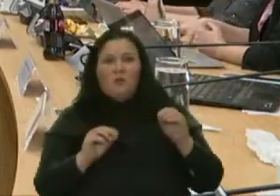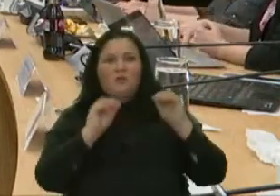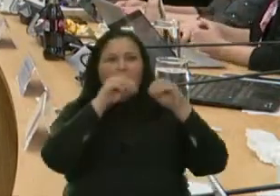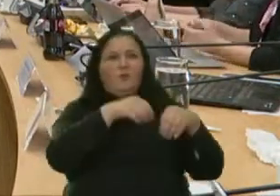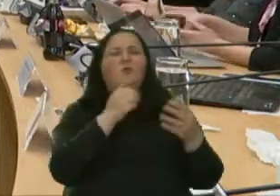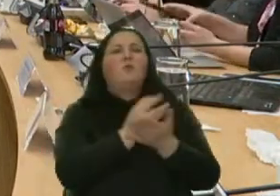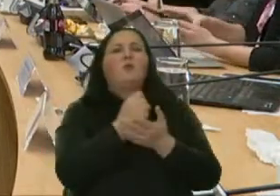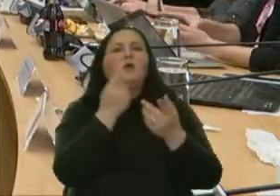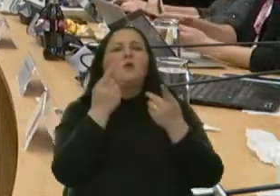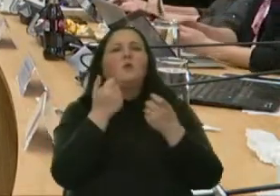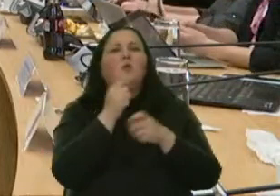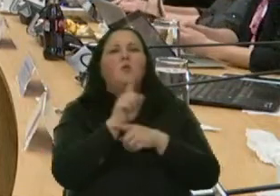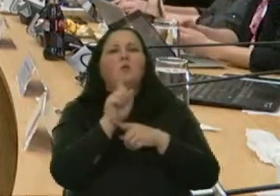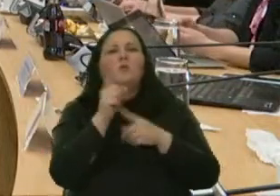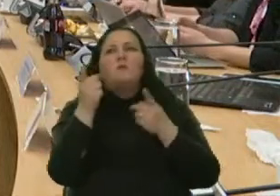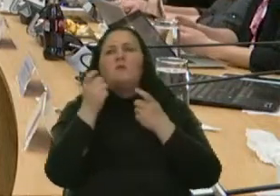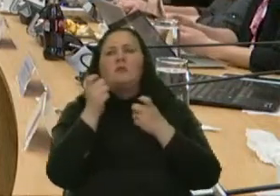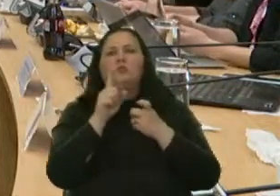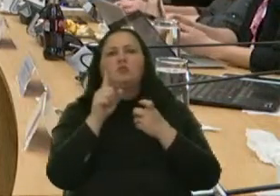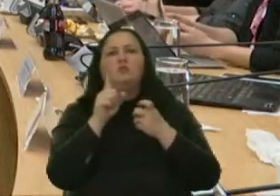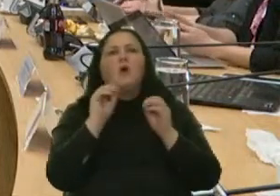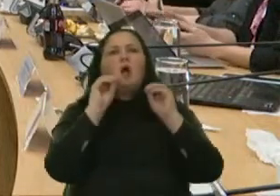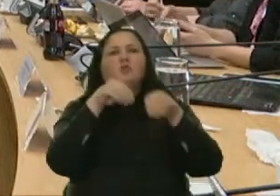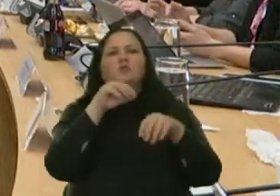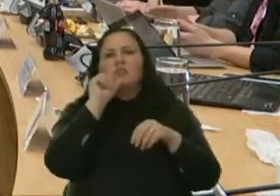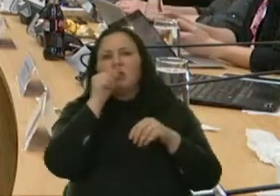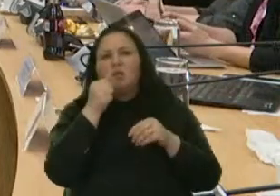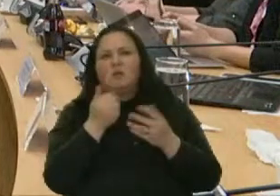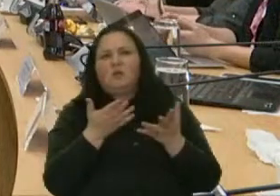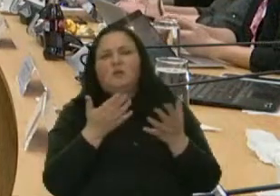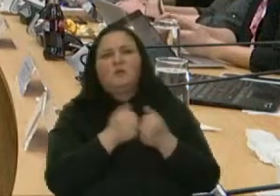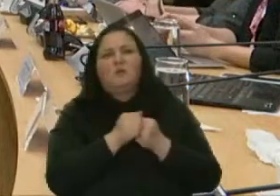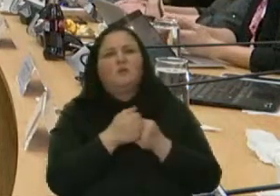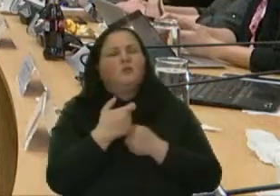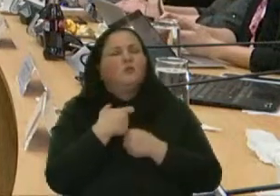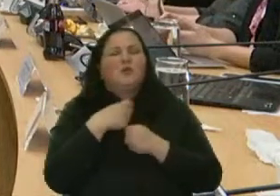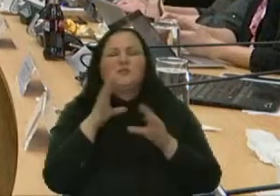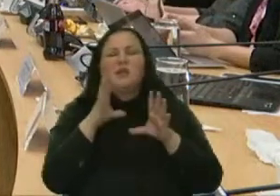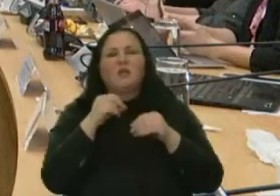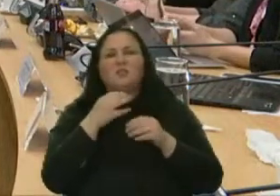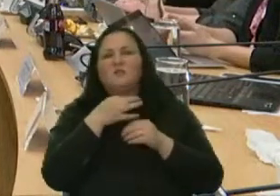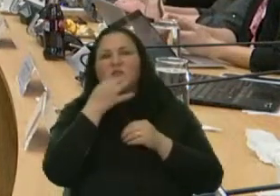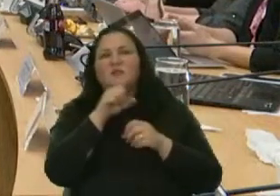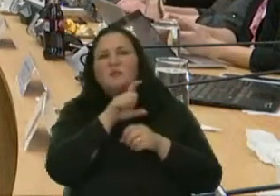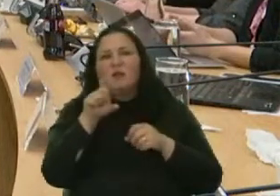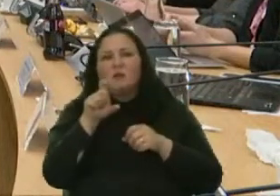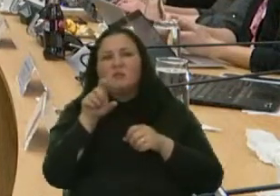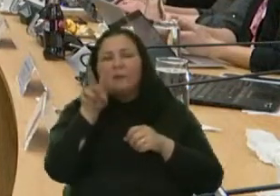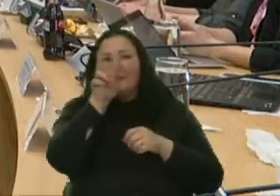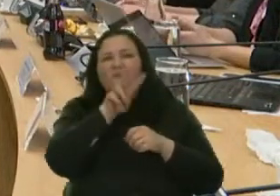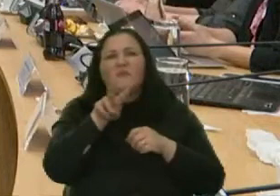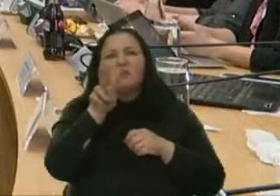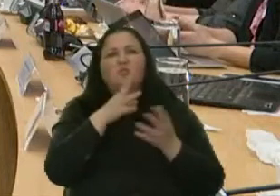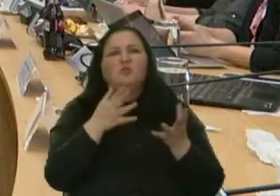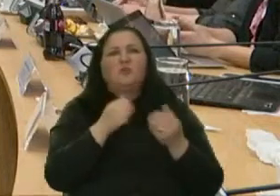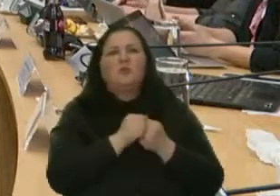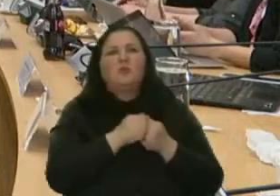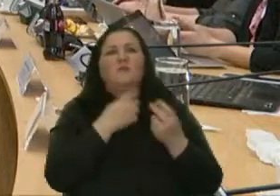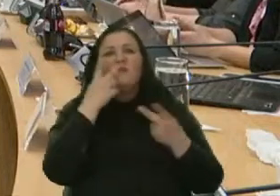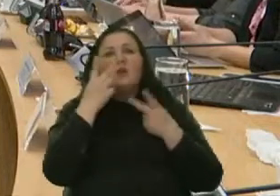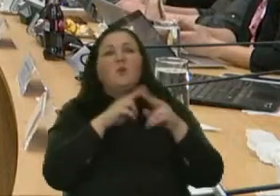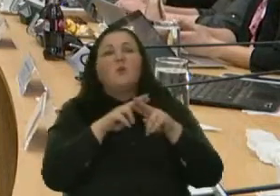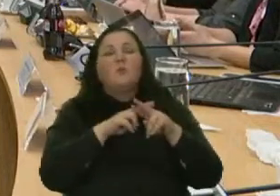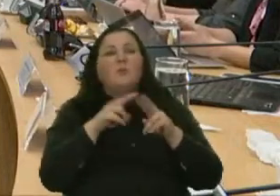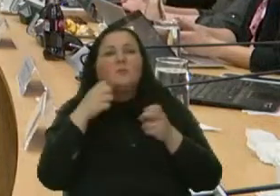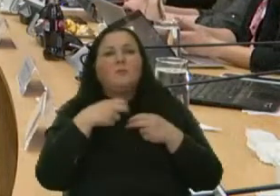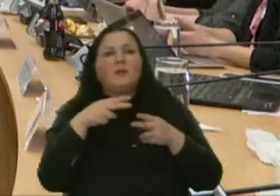chestiune care vine de nicăieri duce nicăieri pare rău Nu pot să fiu de acord cu dumneavoastră din pesta viziunii de a înțelegere aici întotdeauna spus mergem